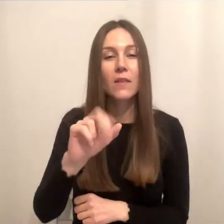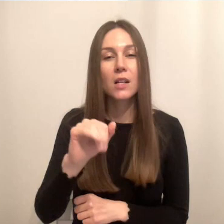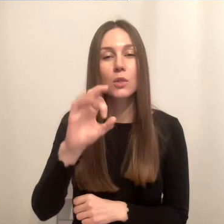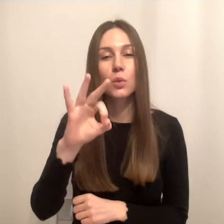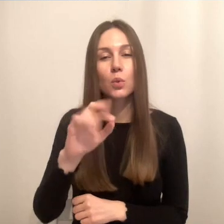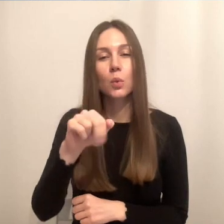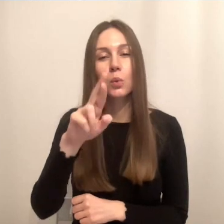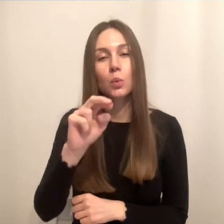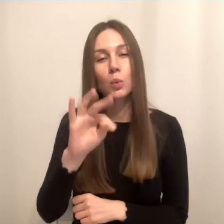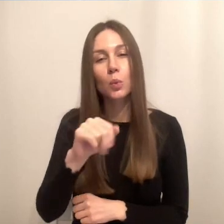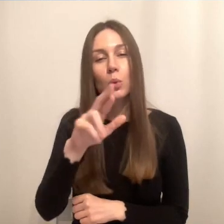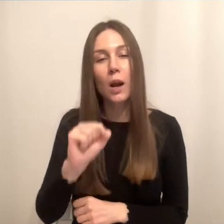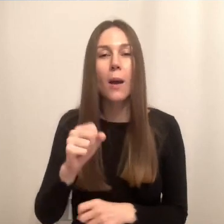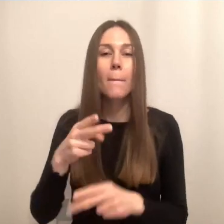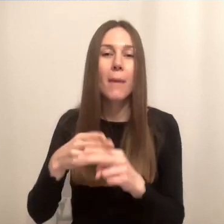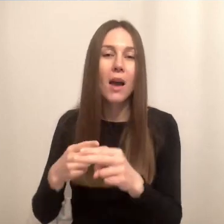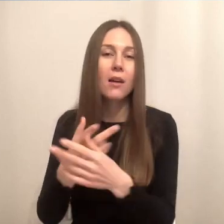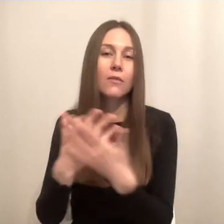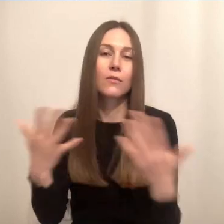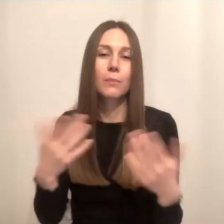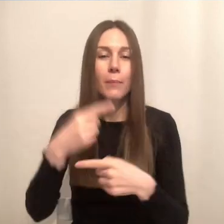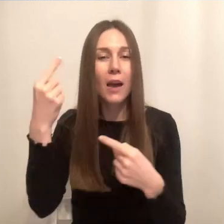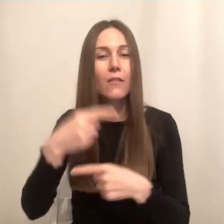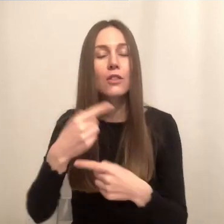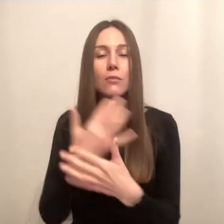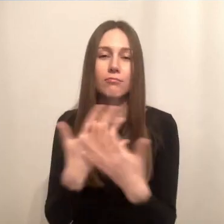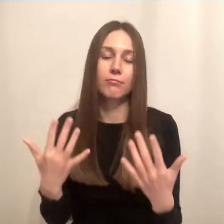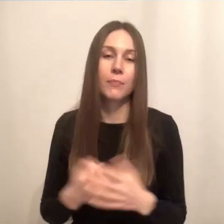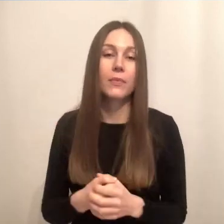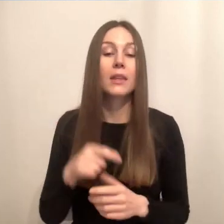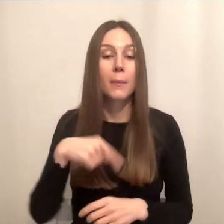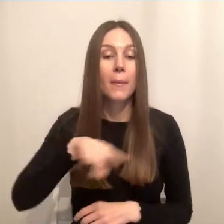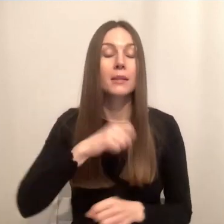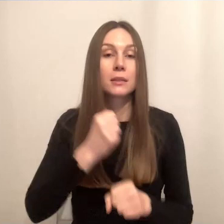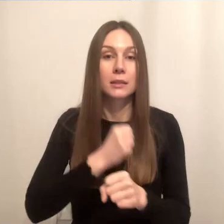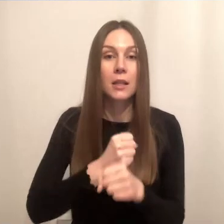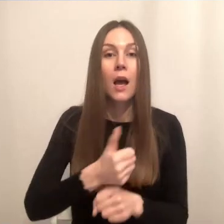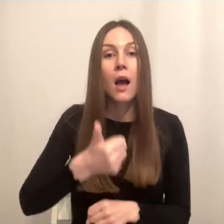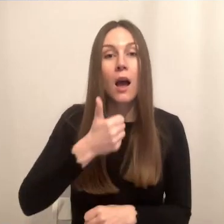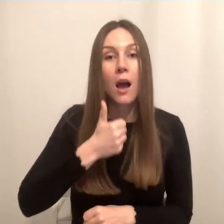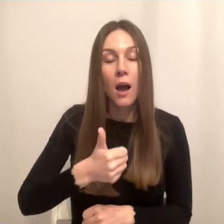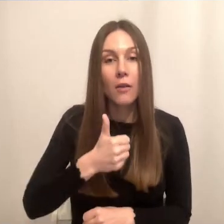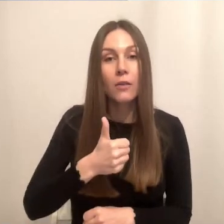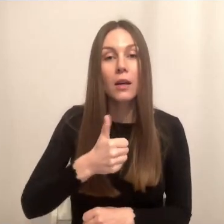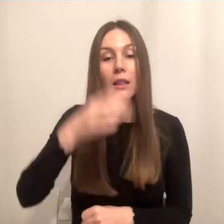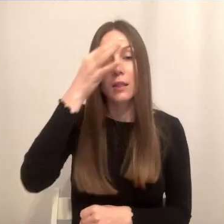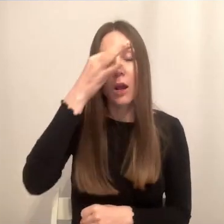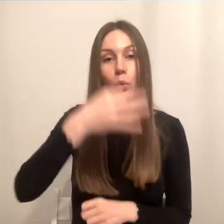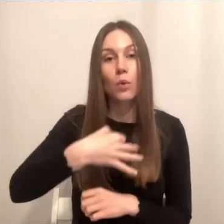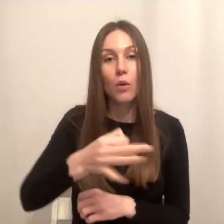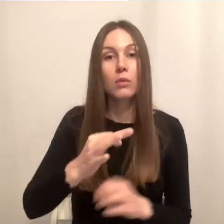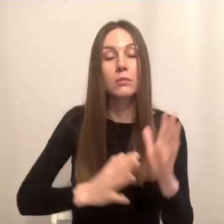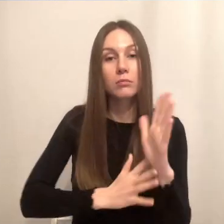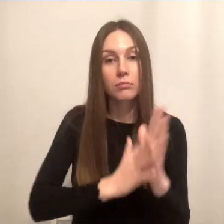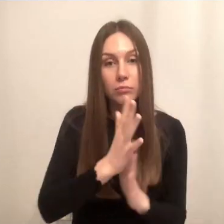esame pasiryžę būtent ryštingai dirbti tam, kad Trakų rajonas klestėtų ir svarbiausia, kad jaustumėte naudą